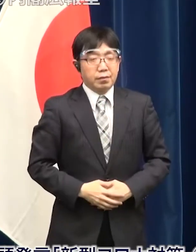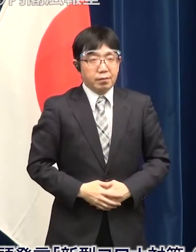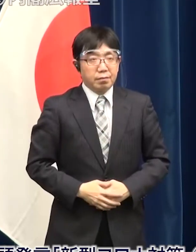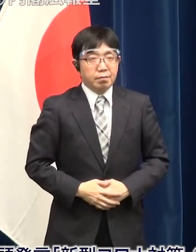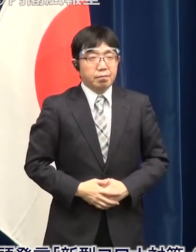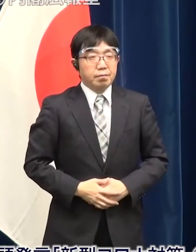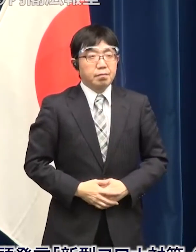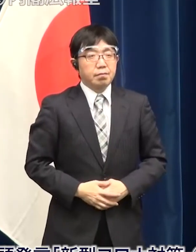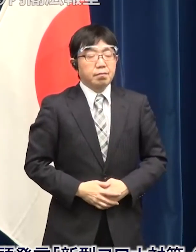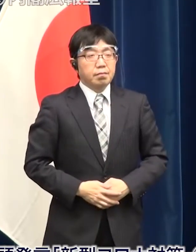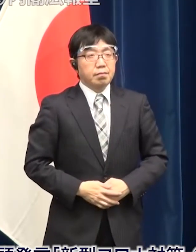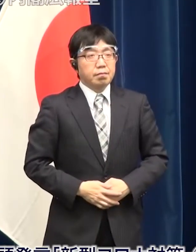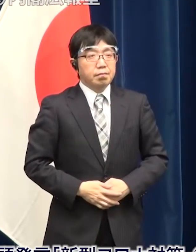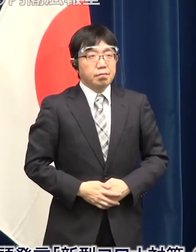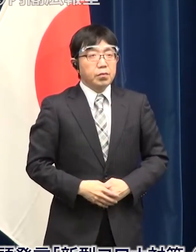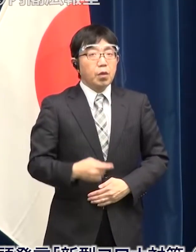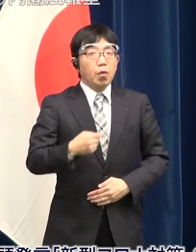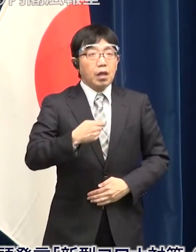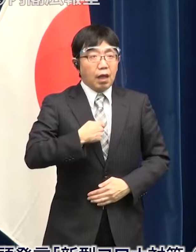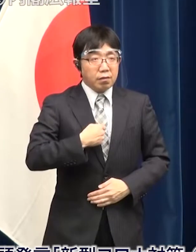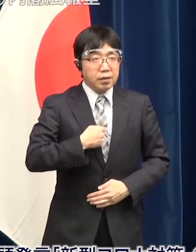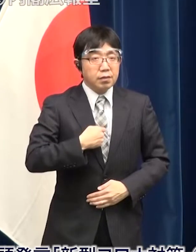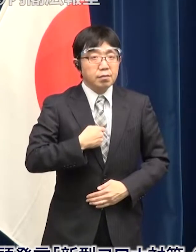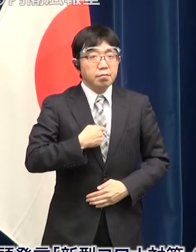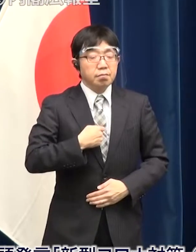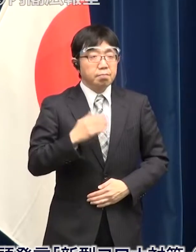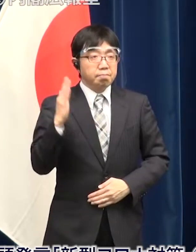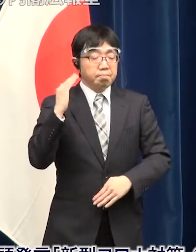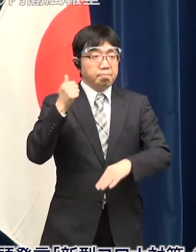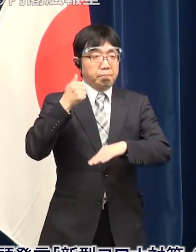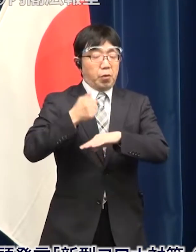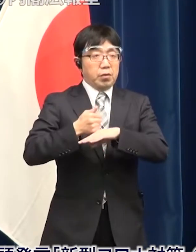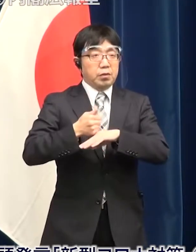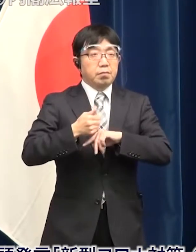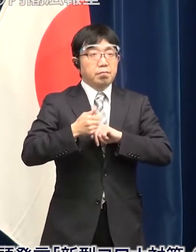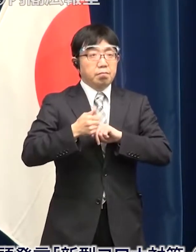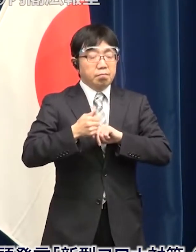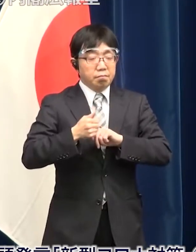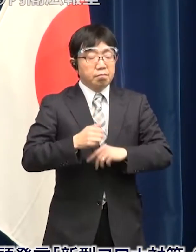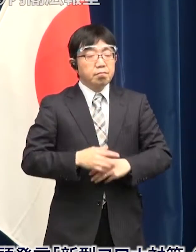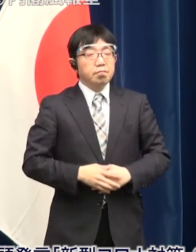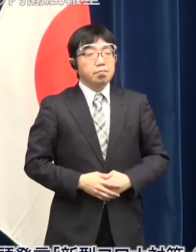思います私は総理大臣に